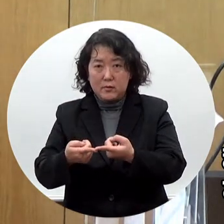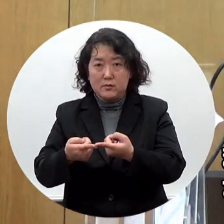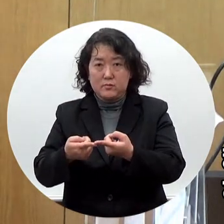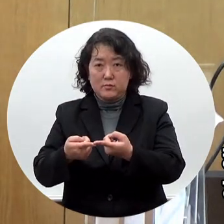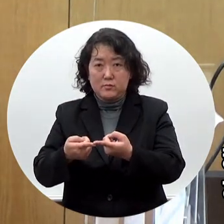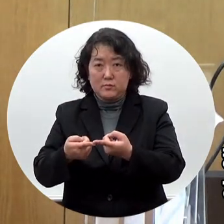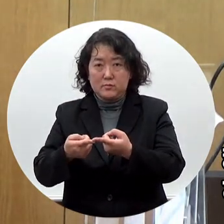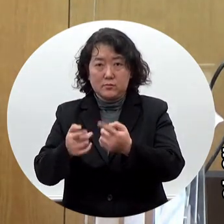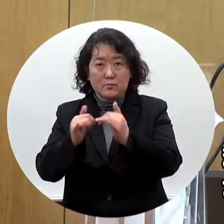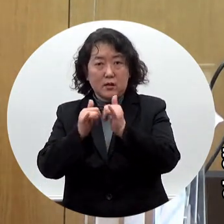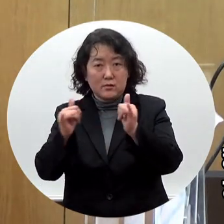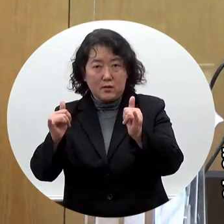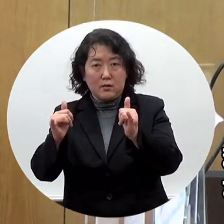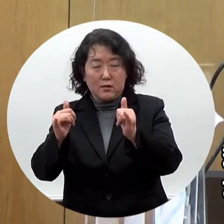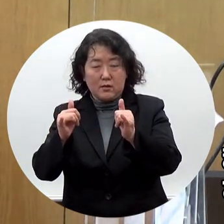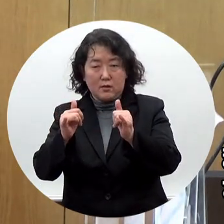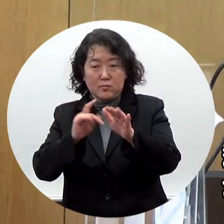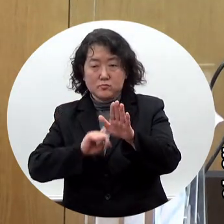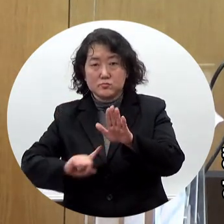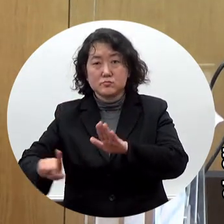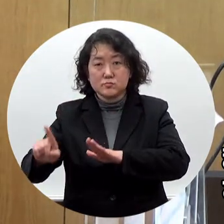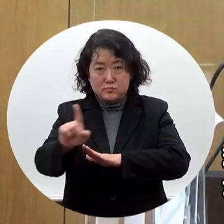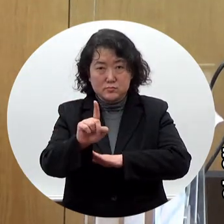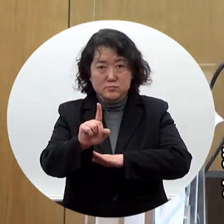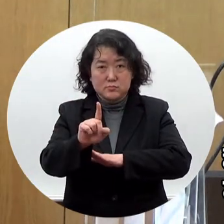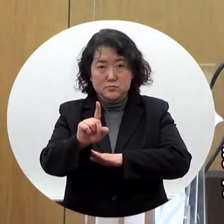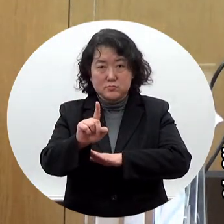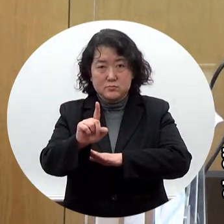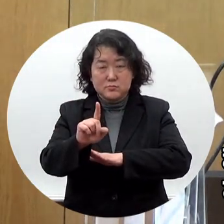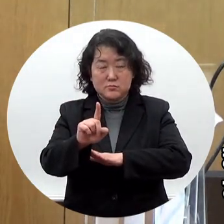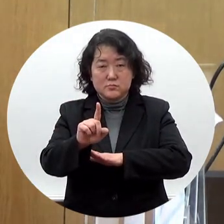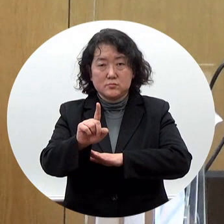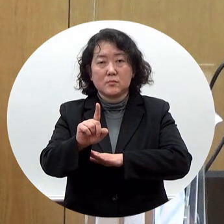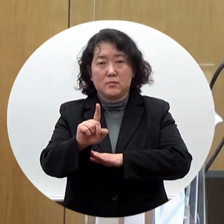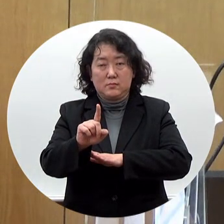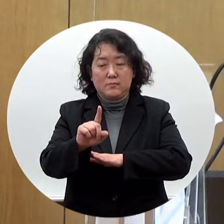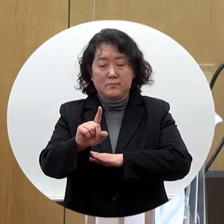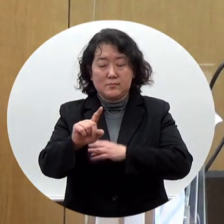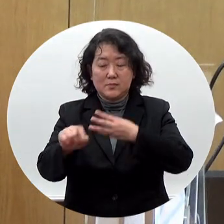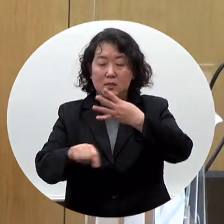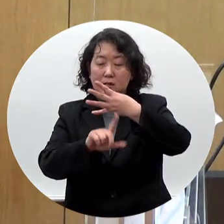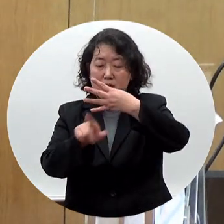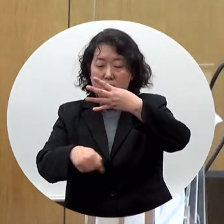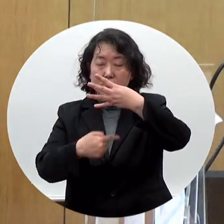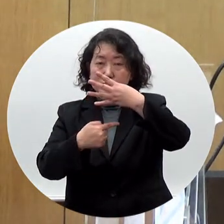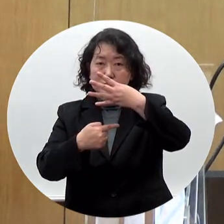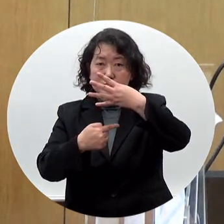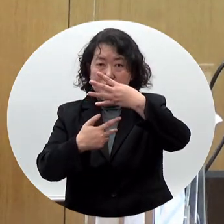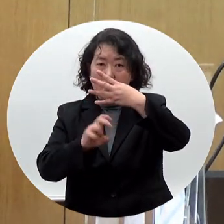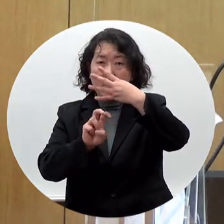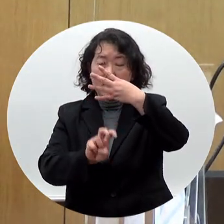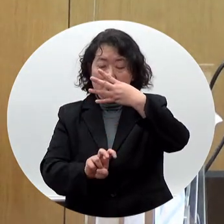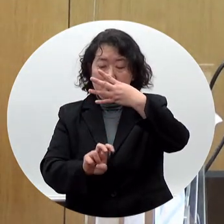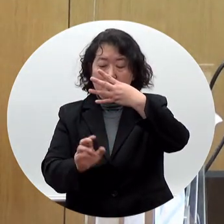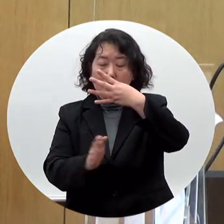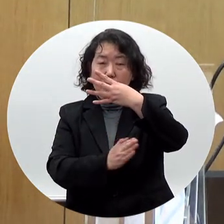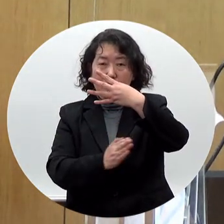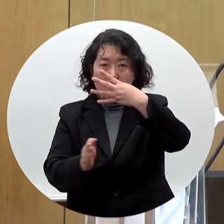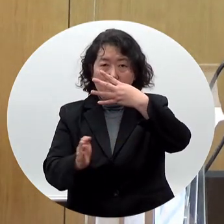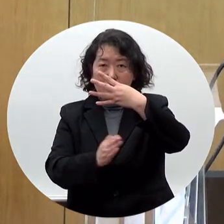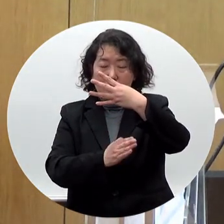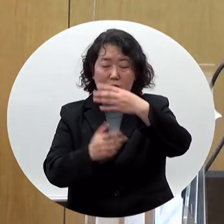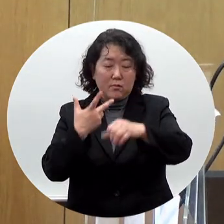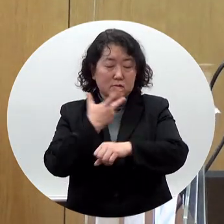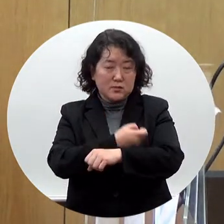ている方を先行というふうな形で、来月の20日、4月20日頃からの